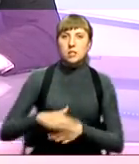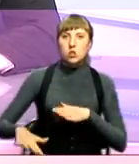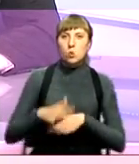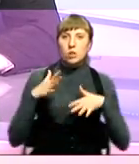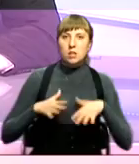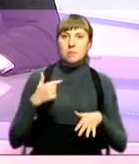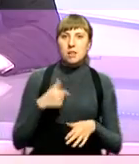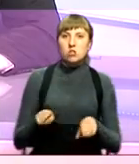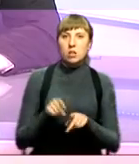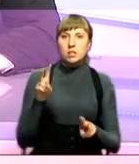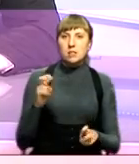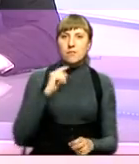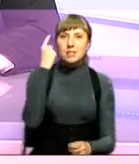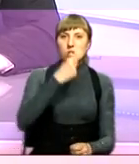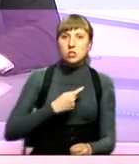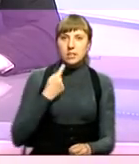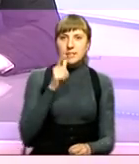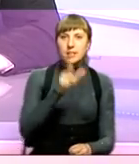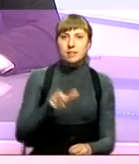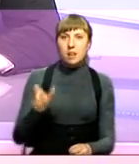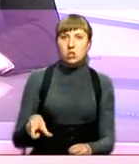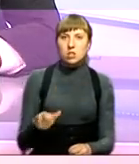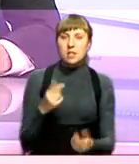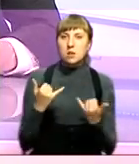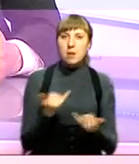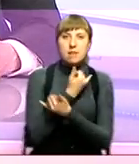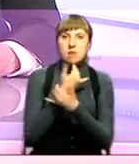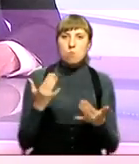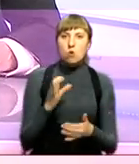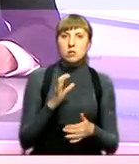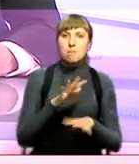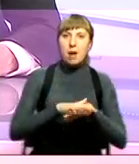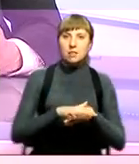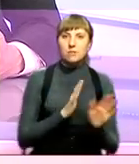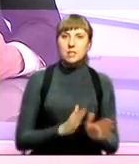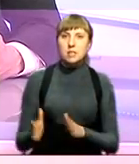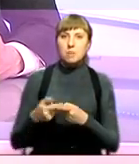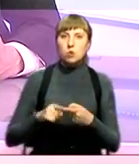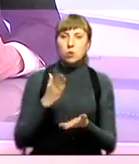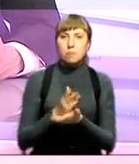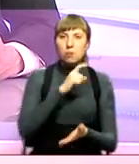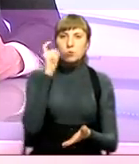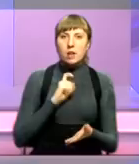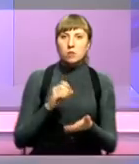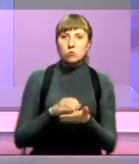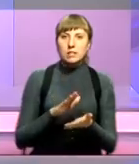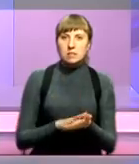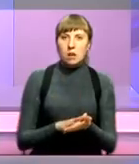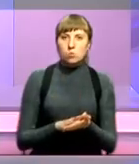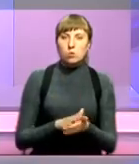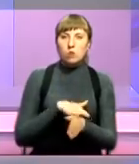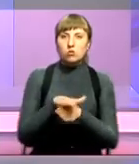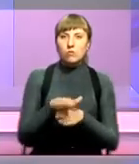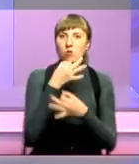так называемые физические лица, граждане, теперь не могут с банковской системы, которая имеет украинскую регистрацию,